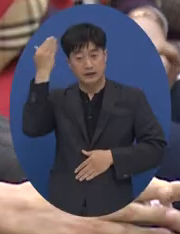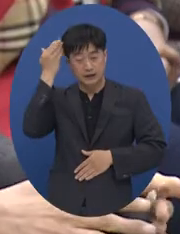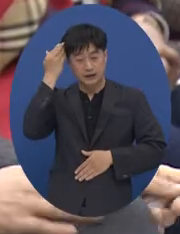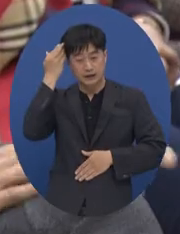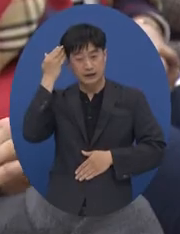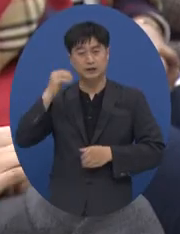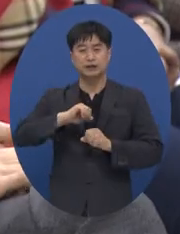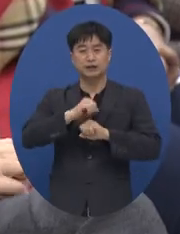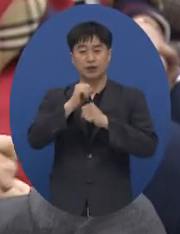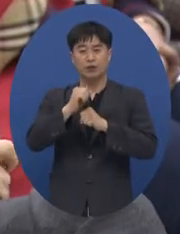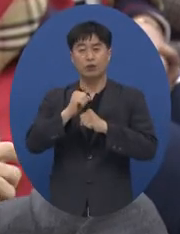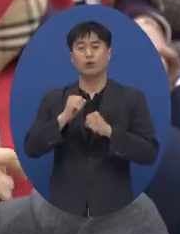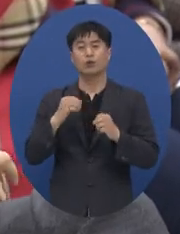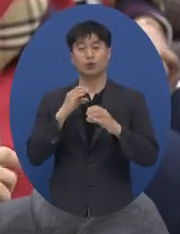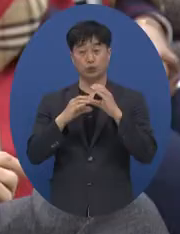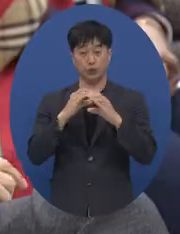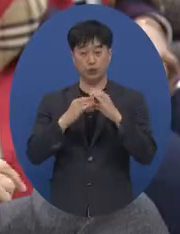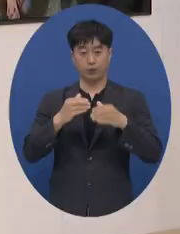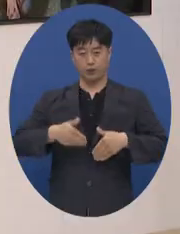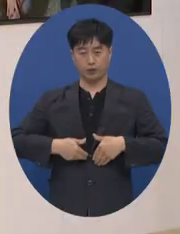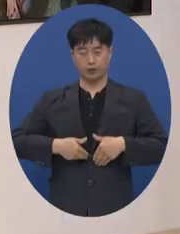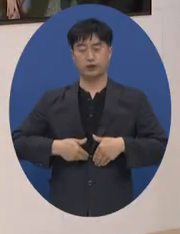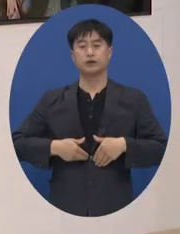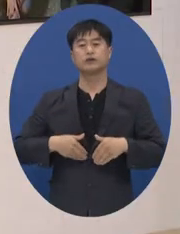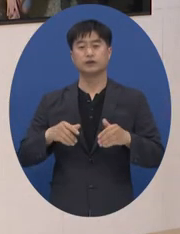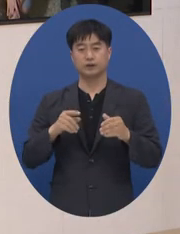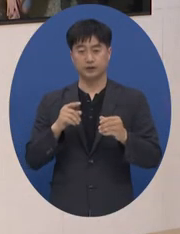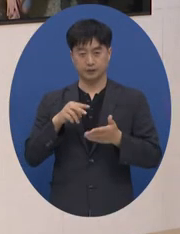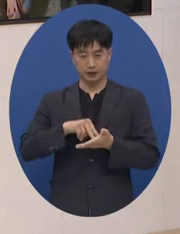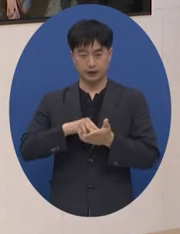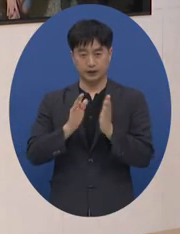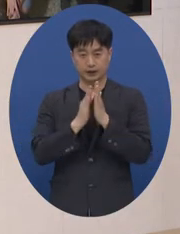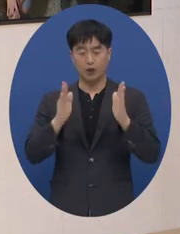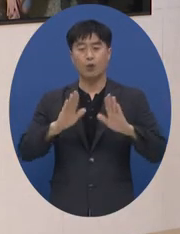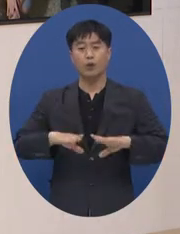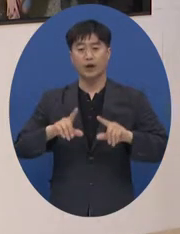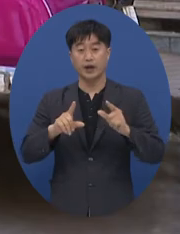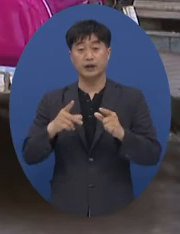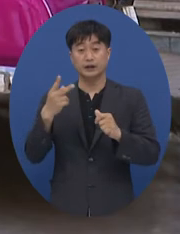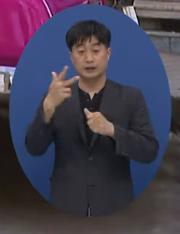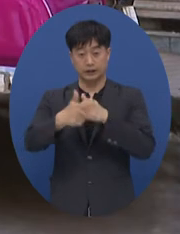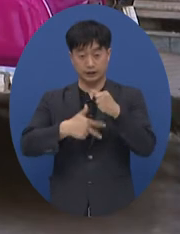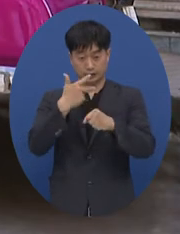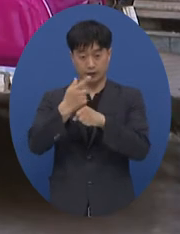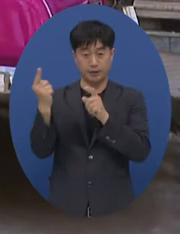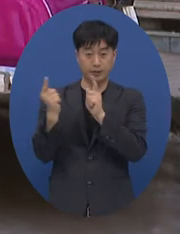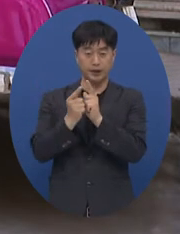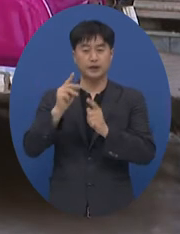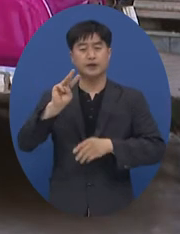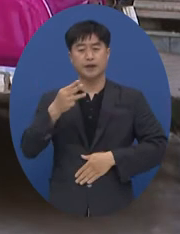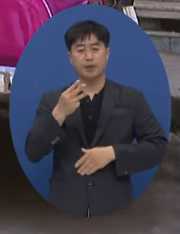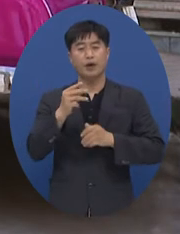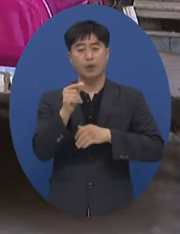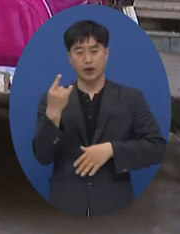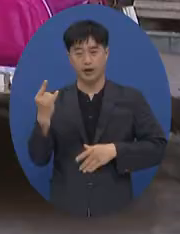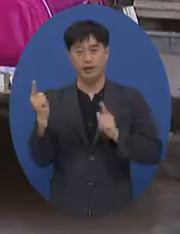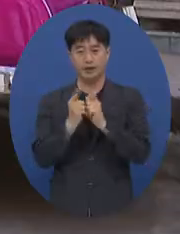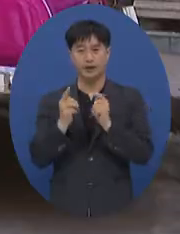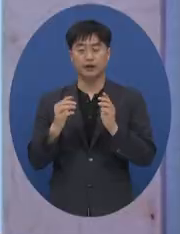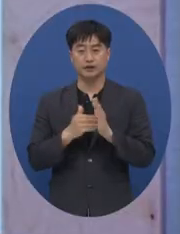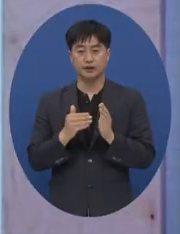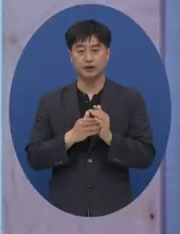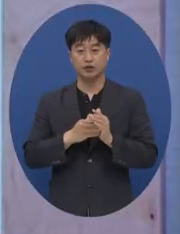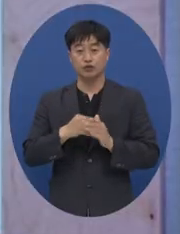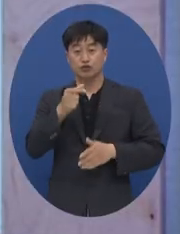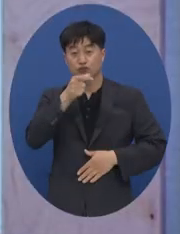동료와 소통하며 시작하자는 취지로 마련됐습니다. 올해로 7년째 300회를 맞았습니다. 수원 본청과